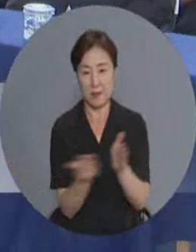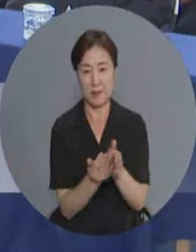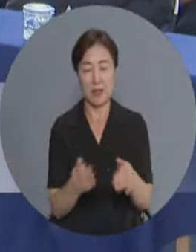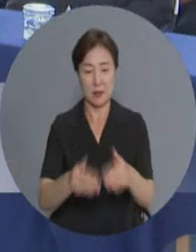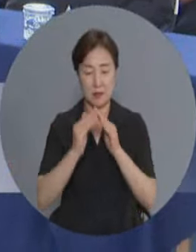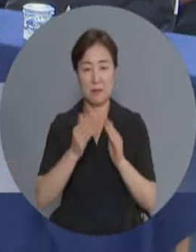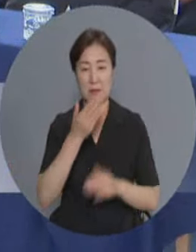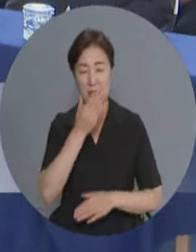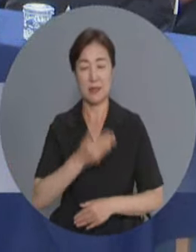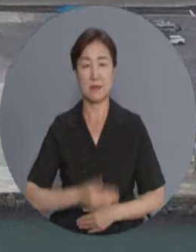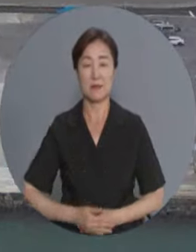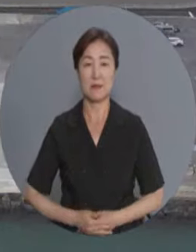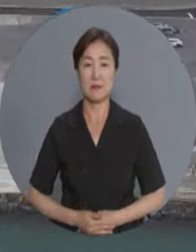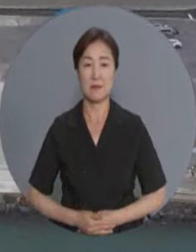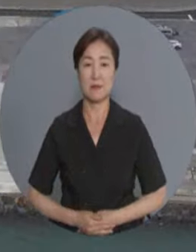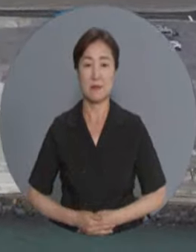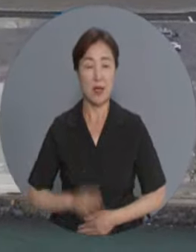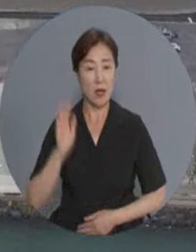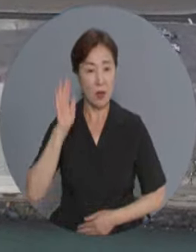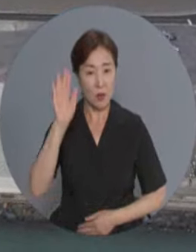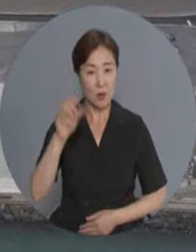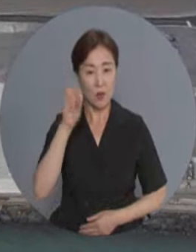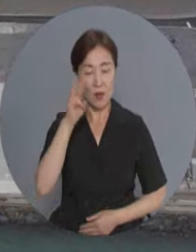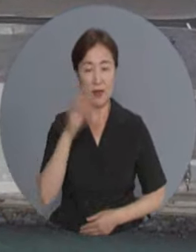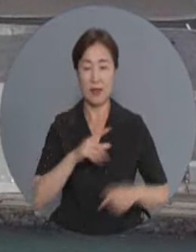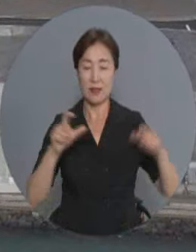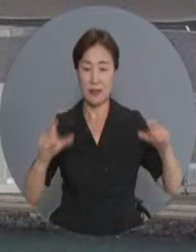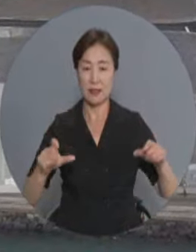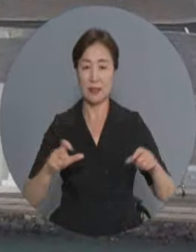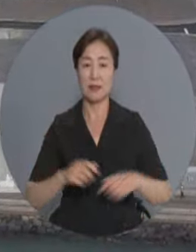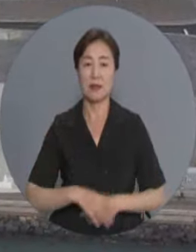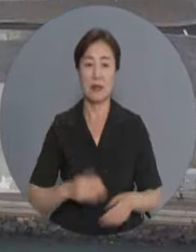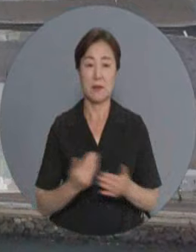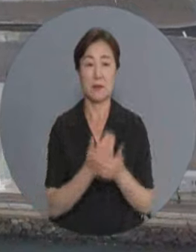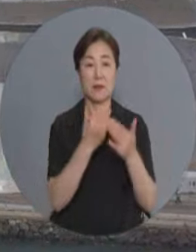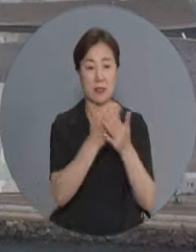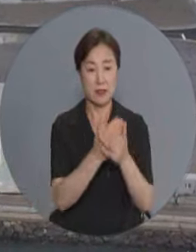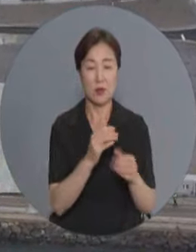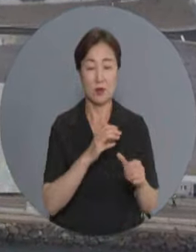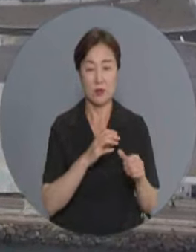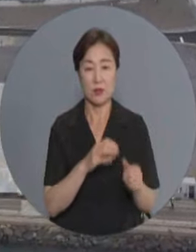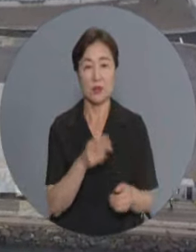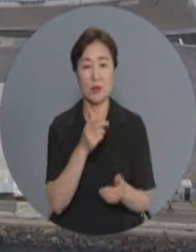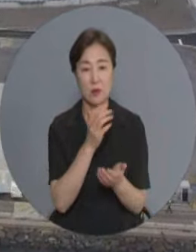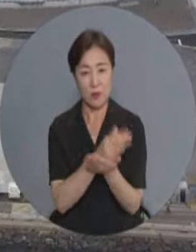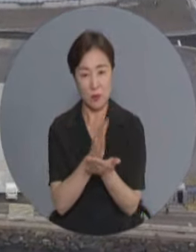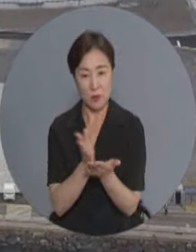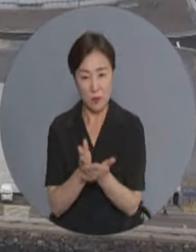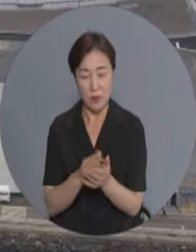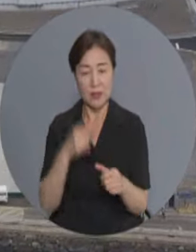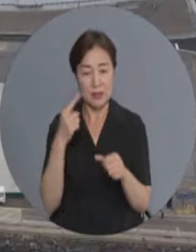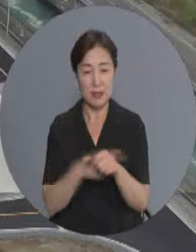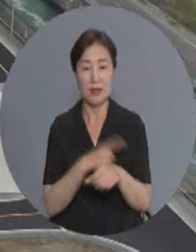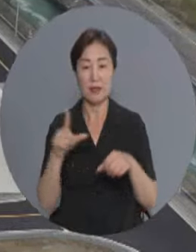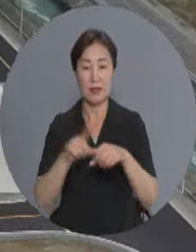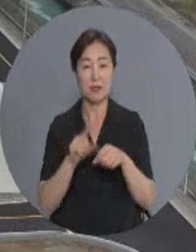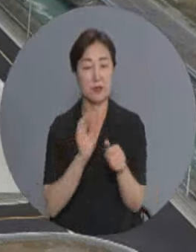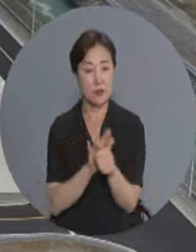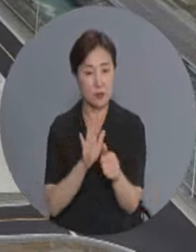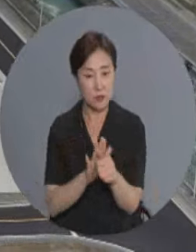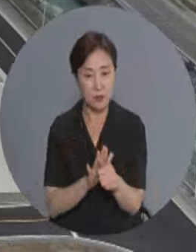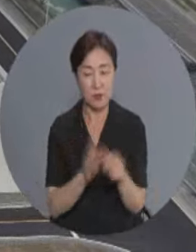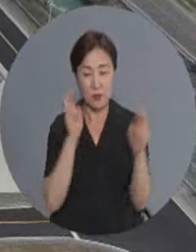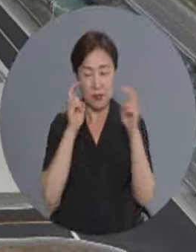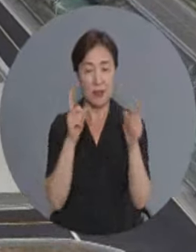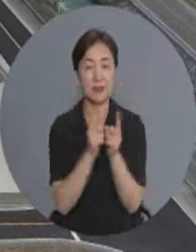됐다고 밝혔습니다. 앞으로 광양 1터미널은 발전용과 공정용 천연가스 공급은 물론 이용사가